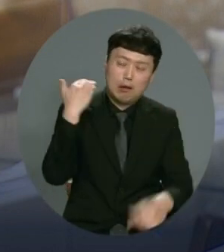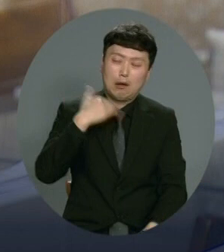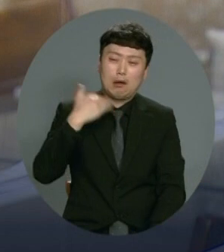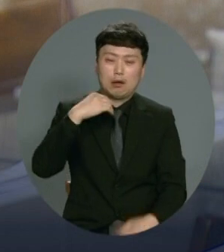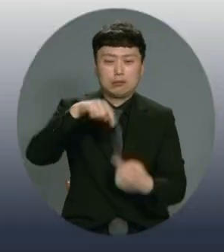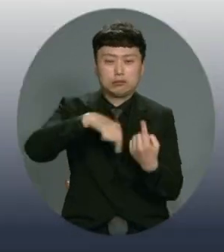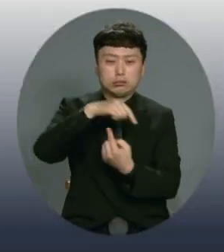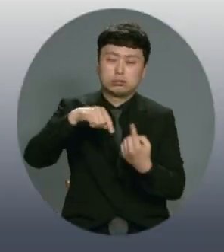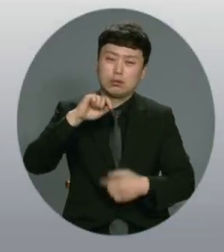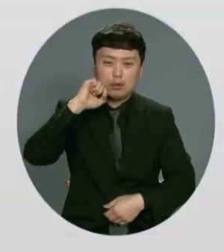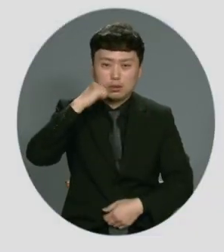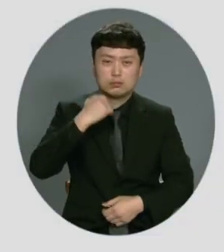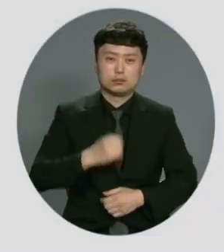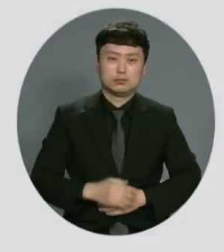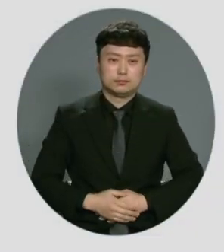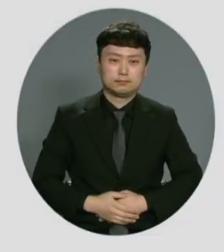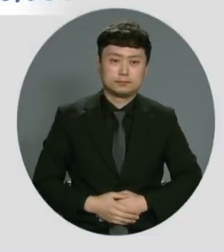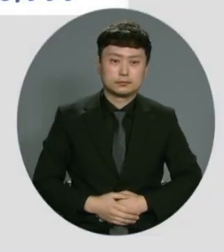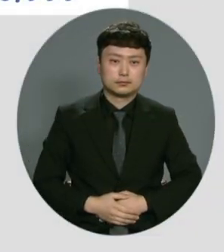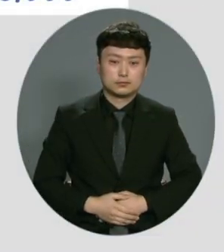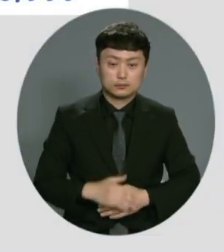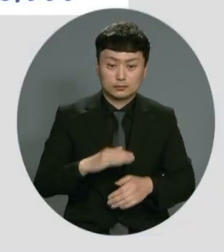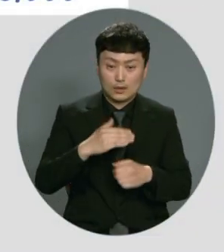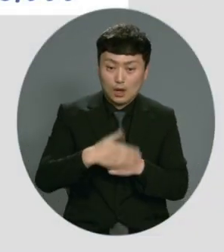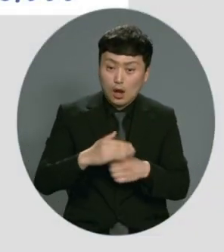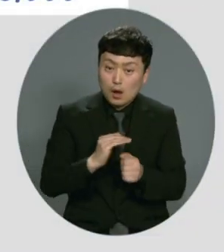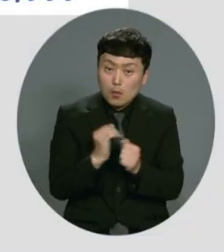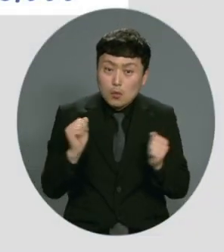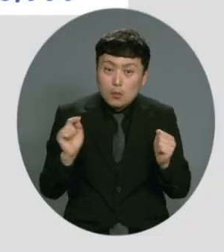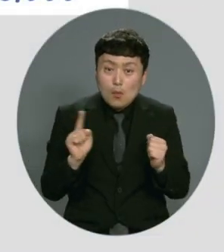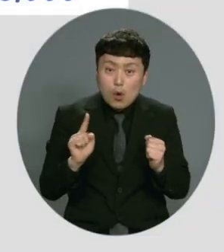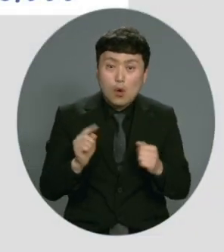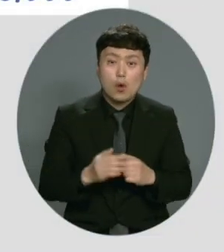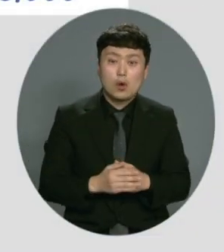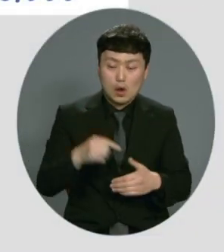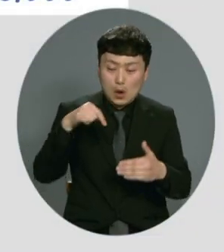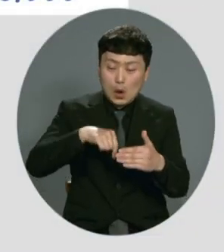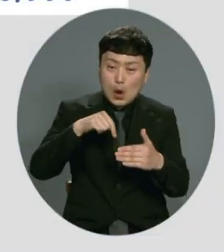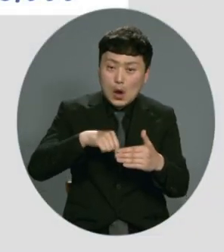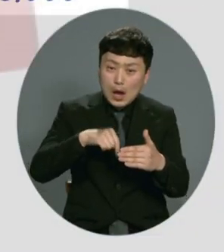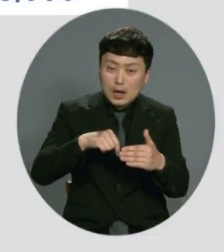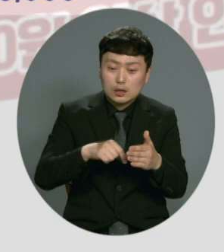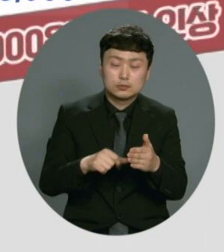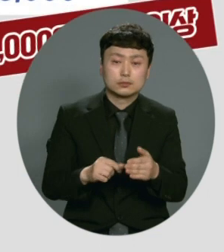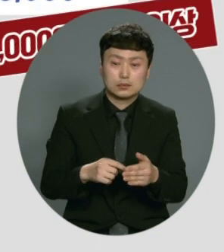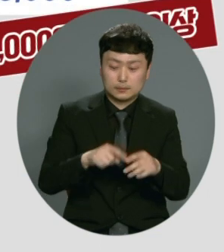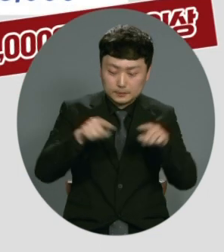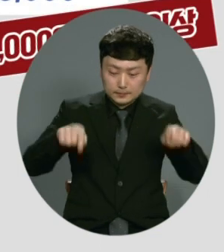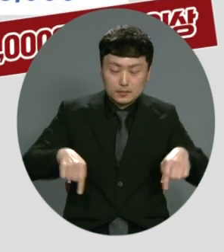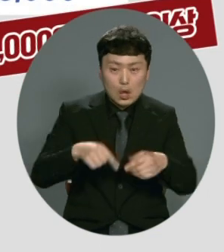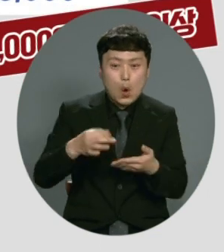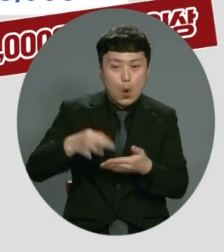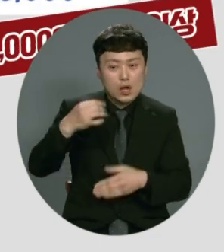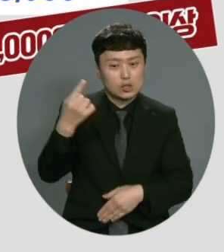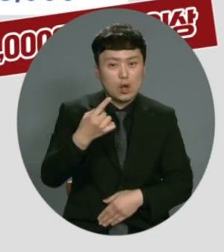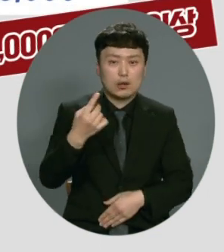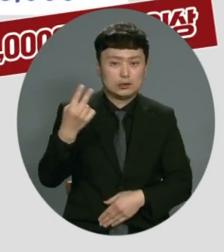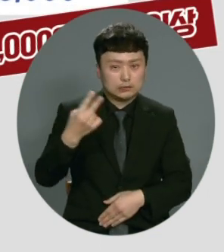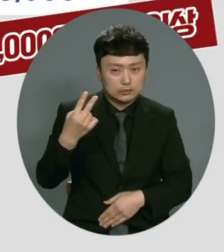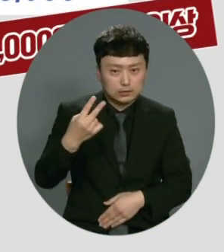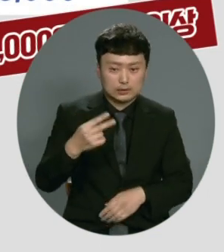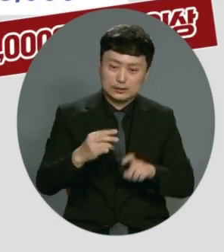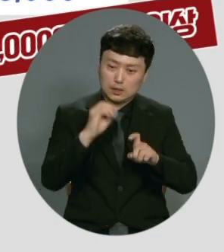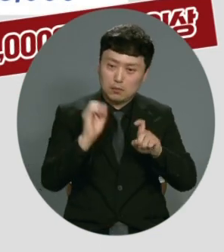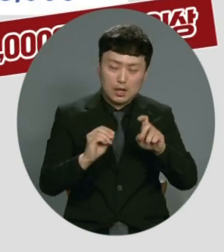없었습니다 실제로 경북북부지역의 대학교들은 구내식당 식비를 인상했고 많게는 1000원 20%